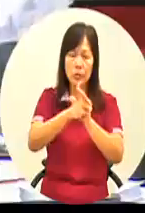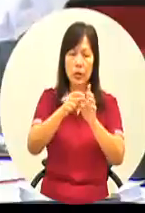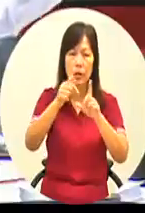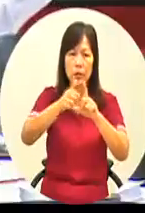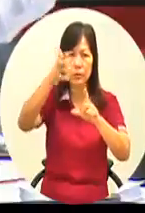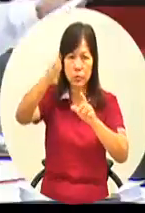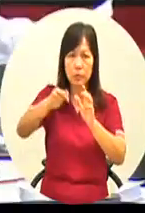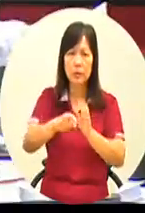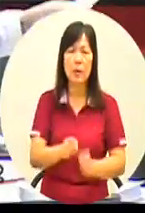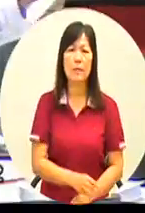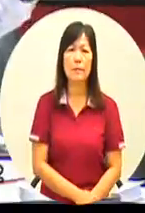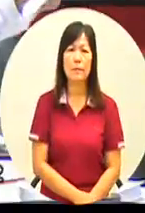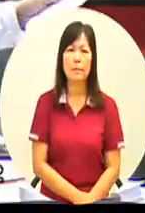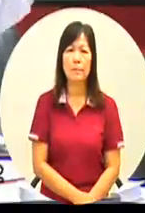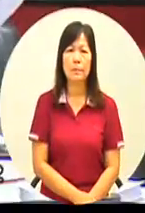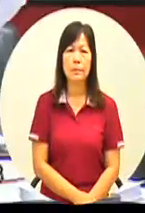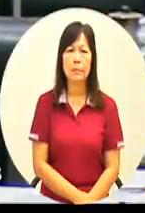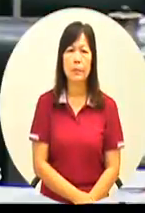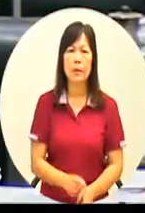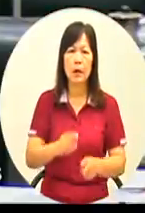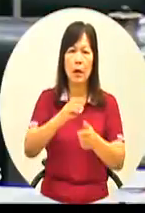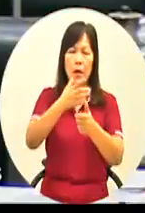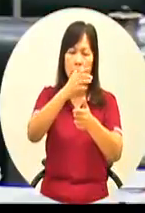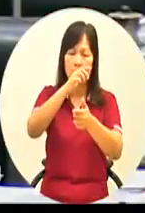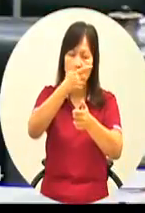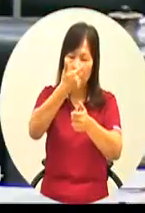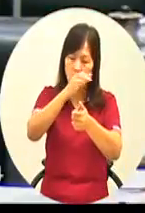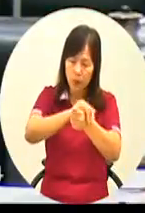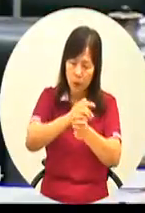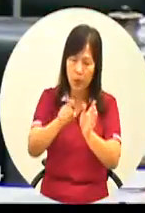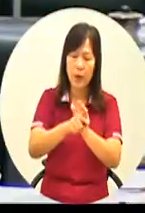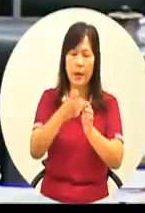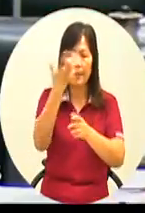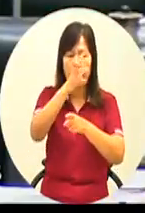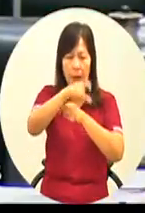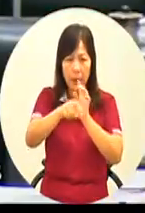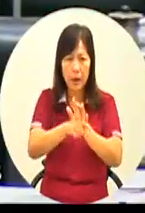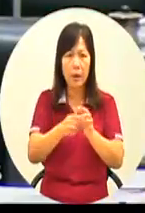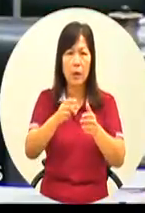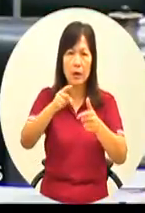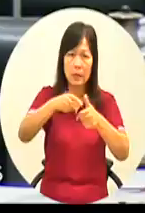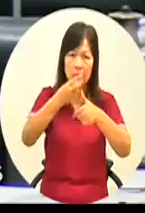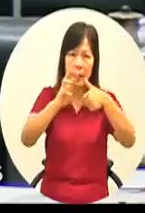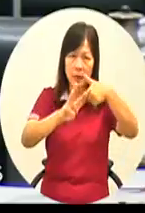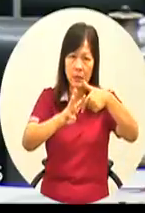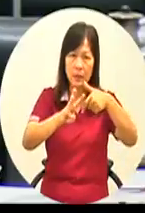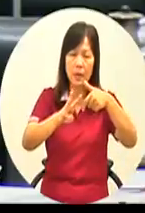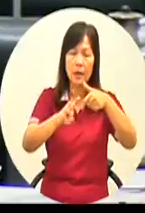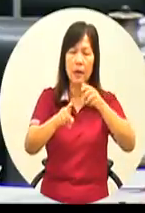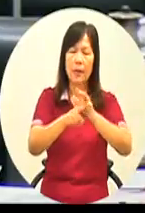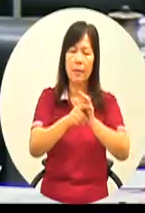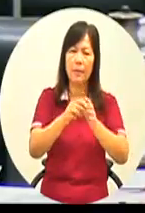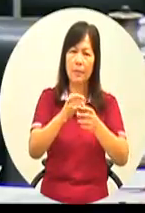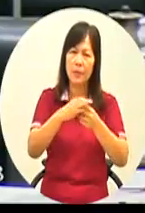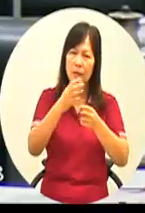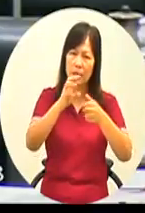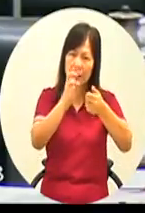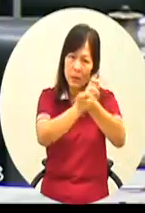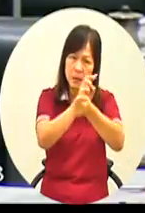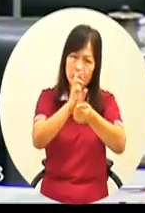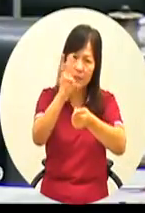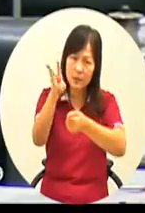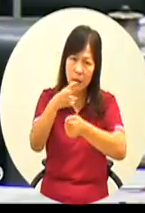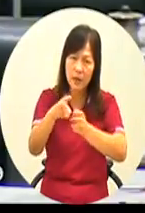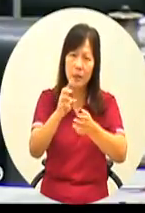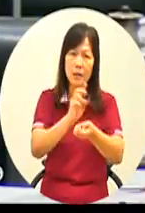各位区长，六龟、美浓、甲仙、三林、内门几个区的区长，好吧？ 刘胜